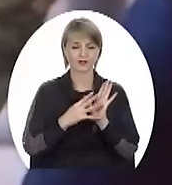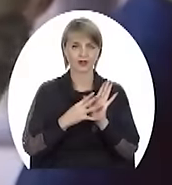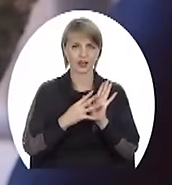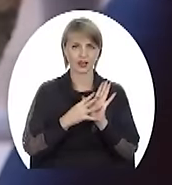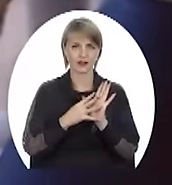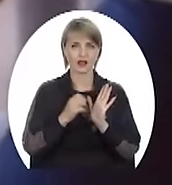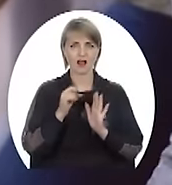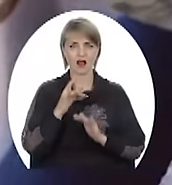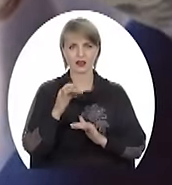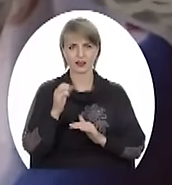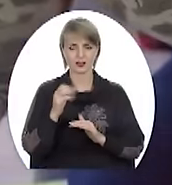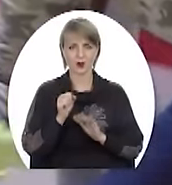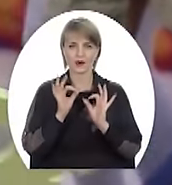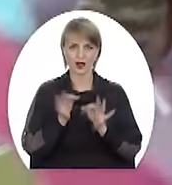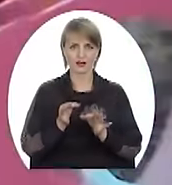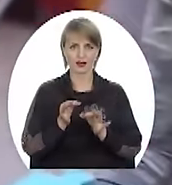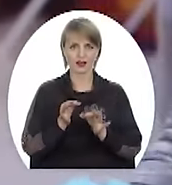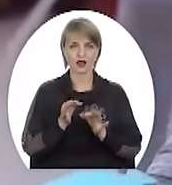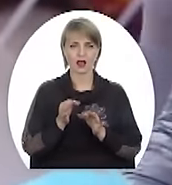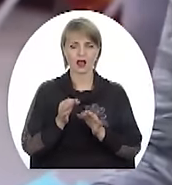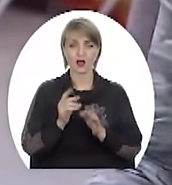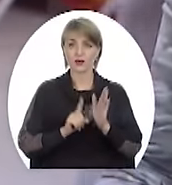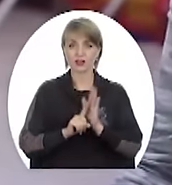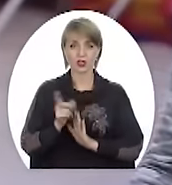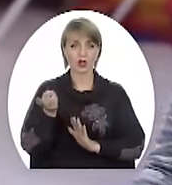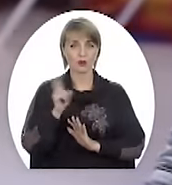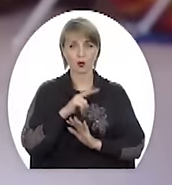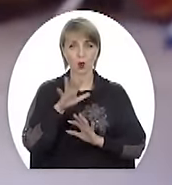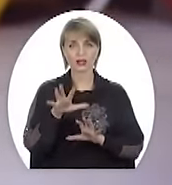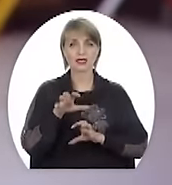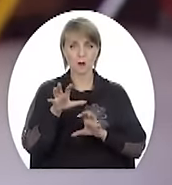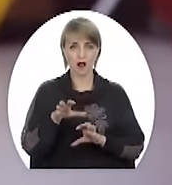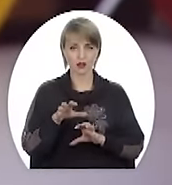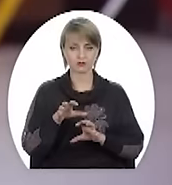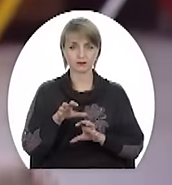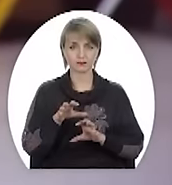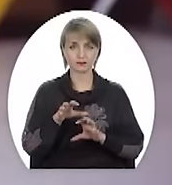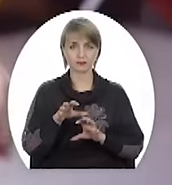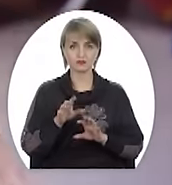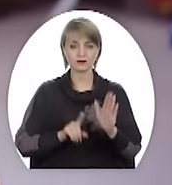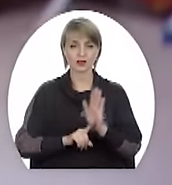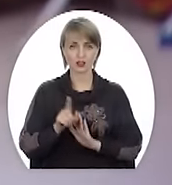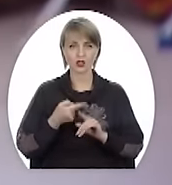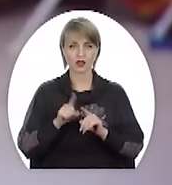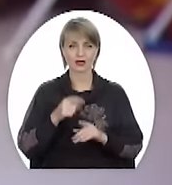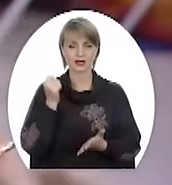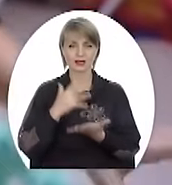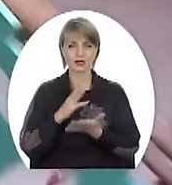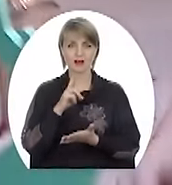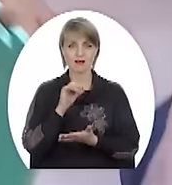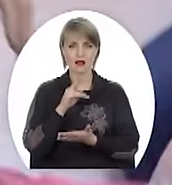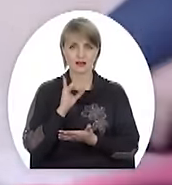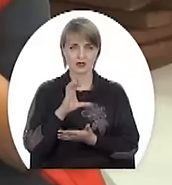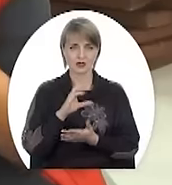Так. Ну, давай, Ариша, теперь правильно складывай. Они первоначально приходят на собак, потому что изначально это центр канастерапии,